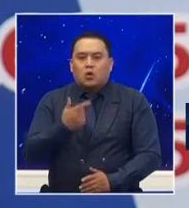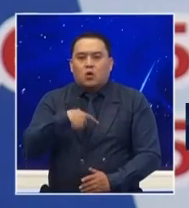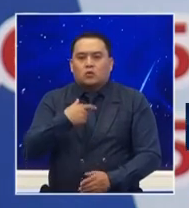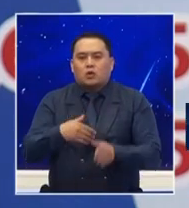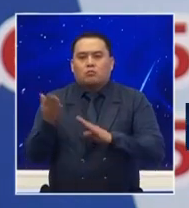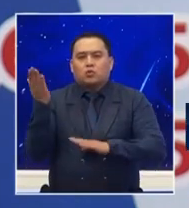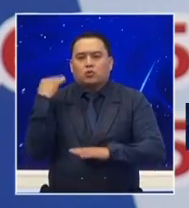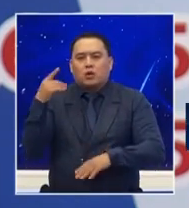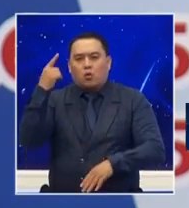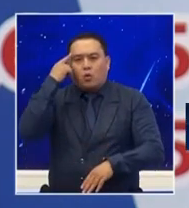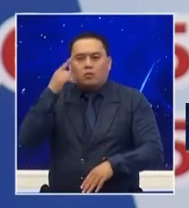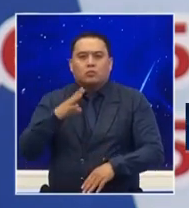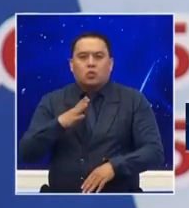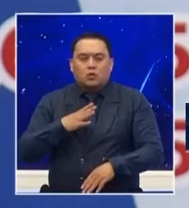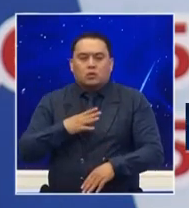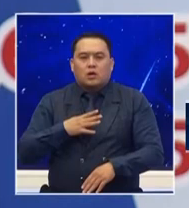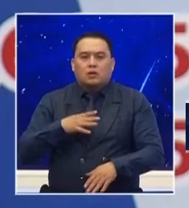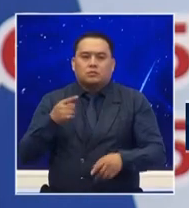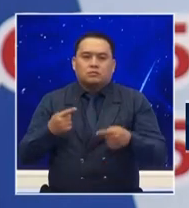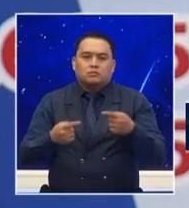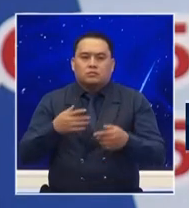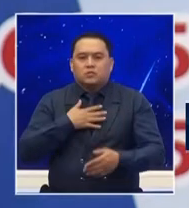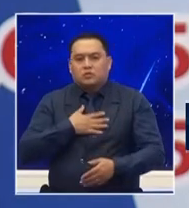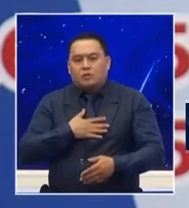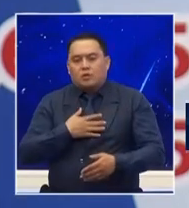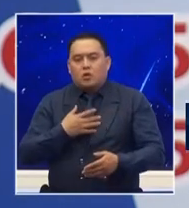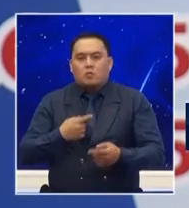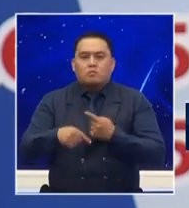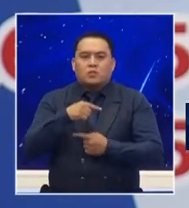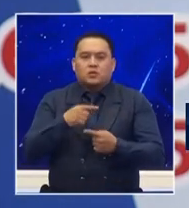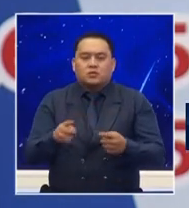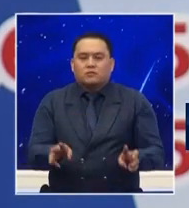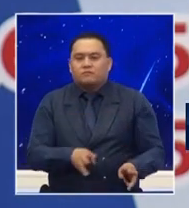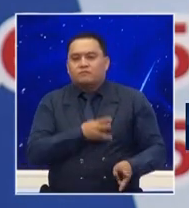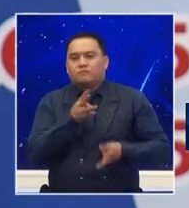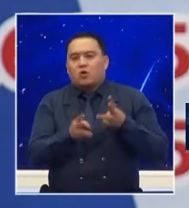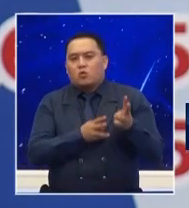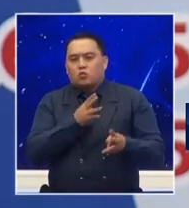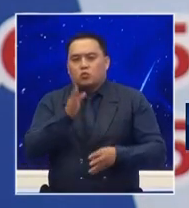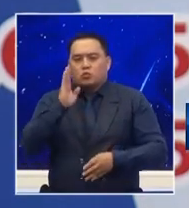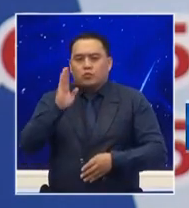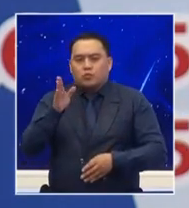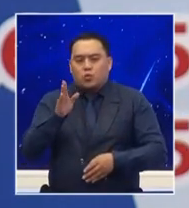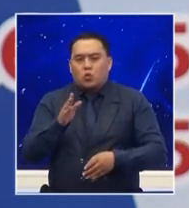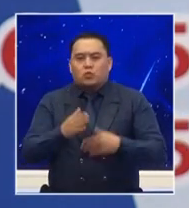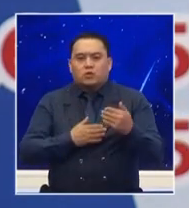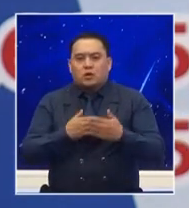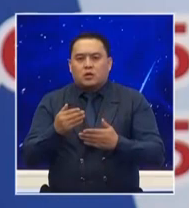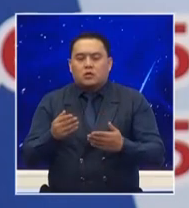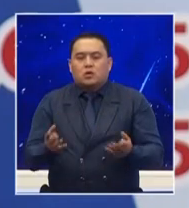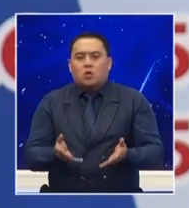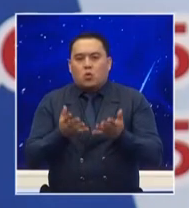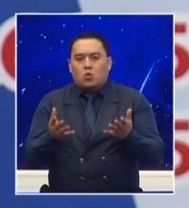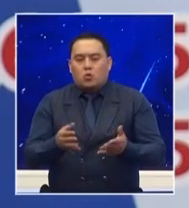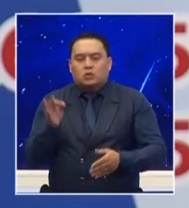бұрыннан біраз ой болған, бірақ күмәнданып жүргенмін. Міне бизнес-тренингтен қанаттанып шықтым. Енді келешекте ойға алған ісімді оңай жүзеге